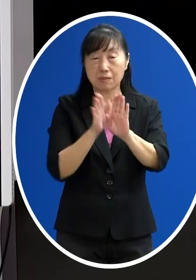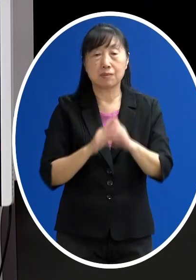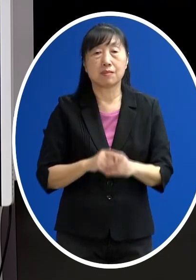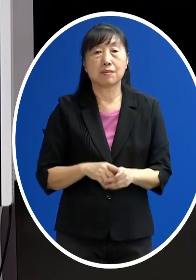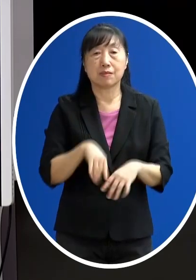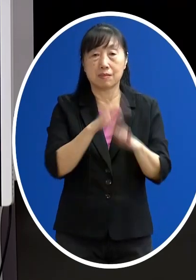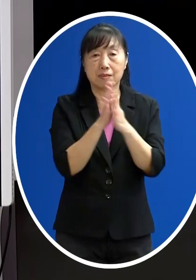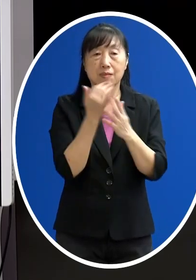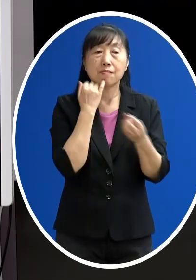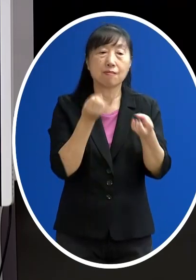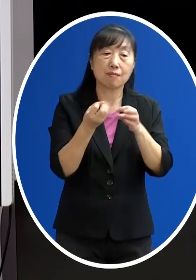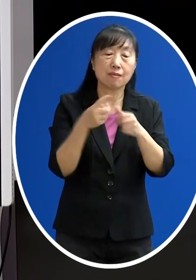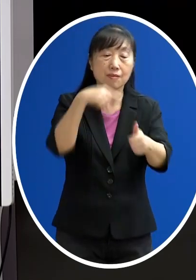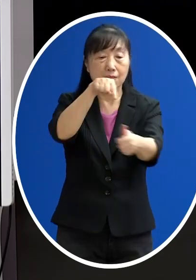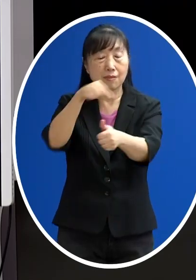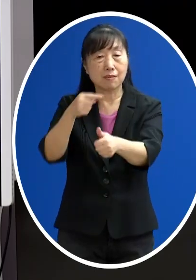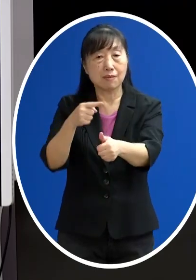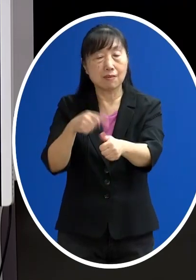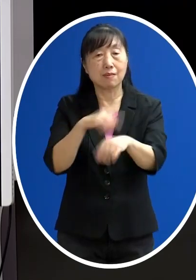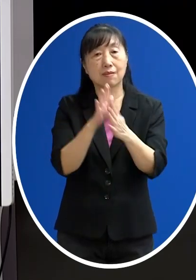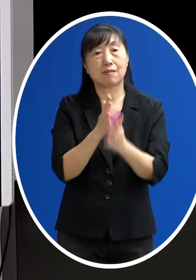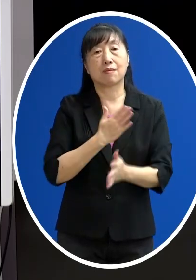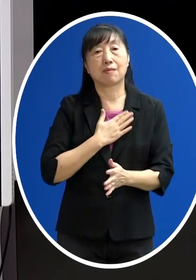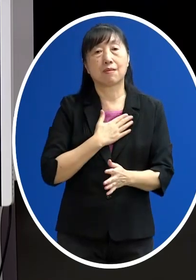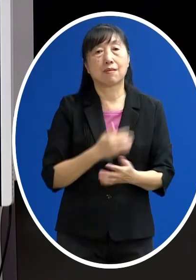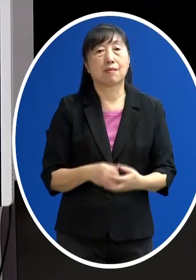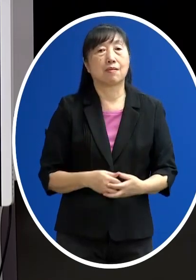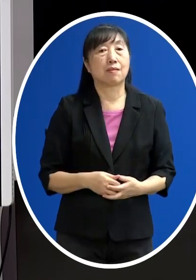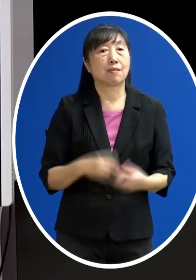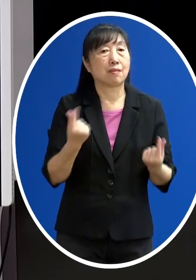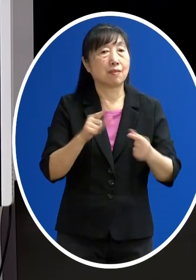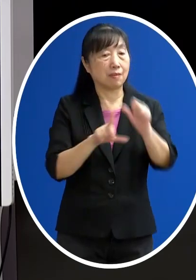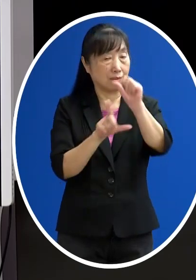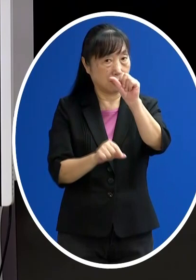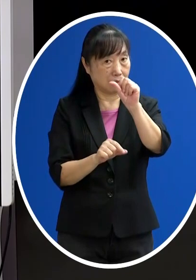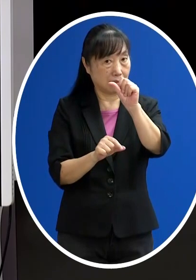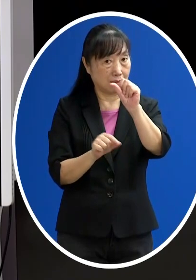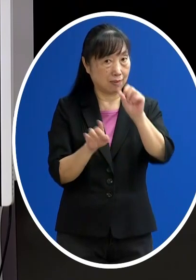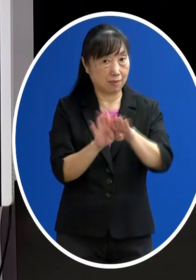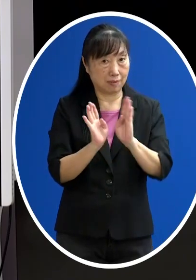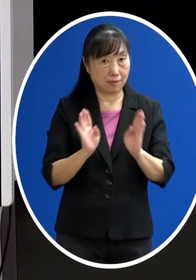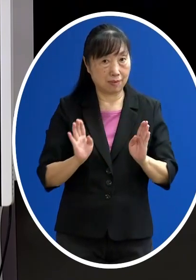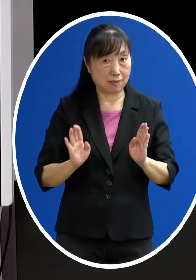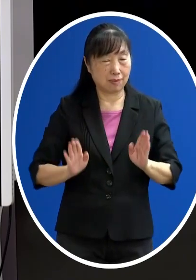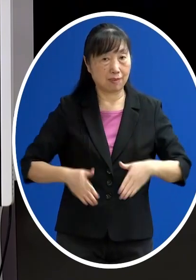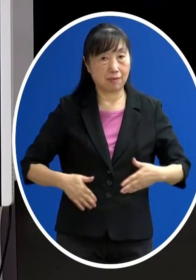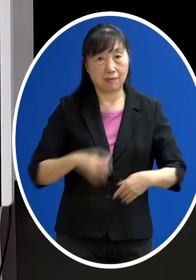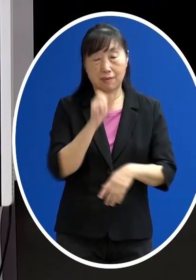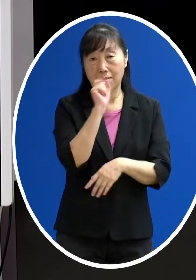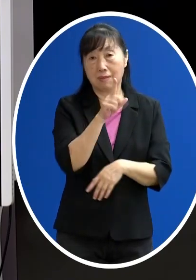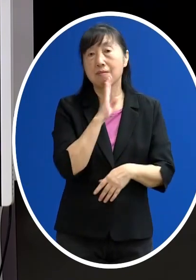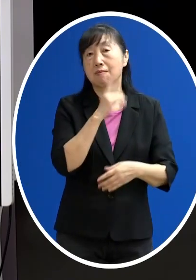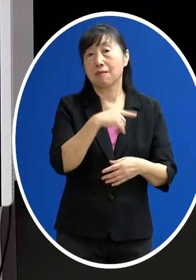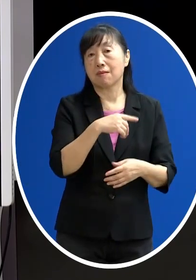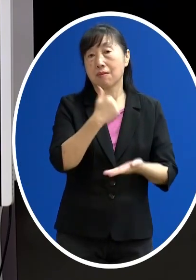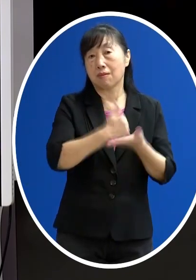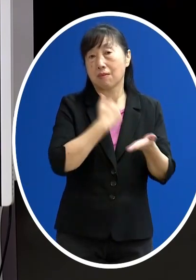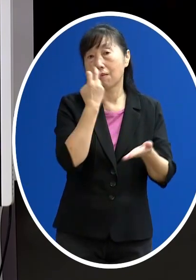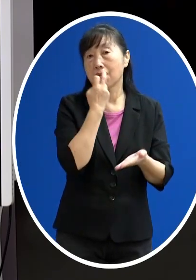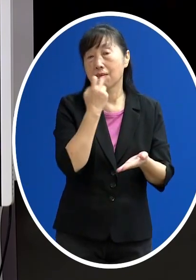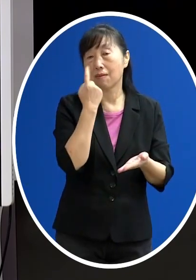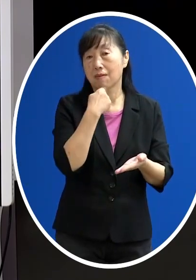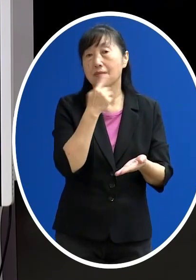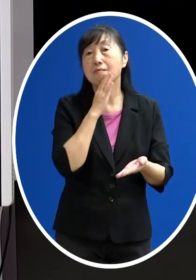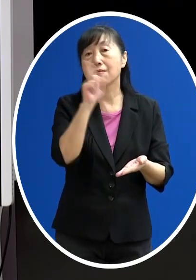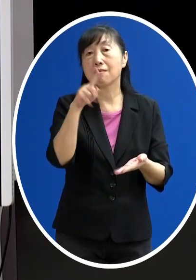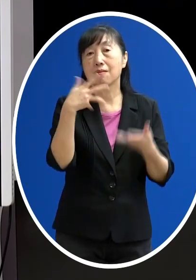让大家都知道。此外刚才提到的，我们的5月就紧急采购进口这个所谓